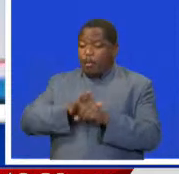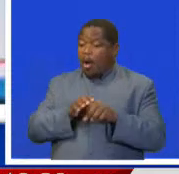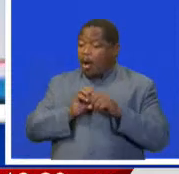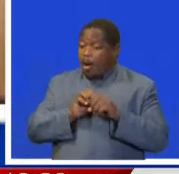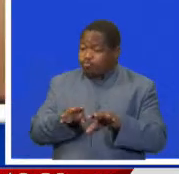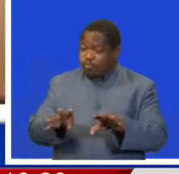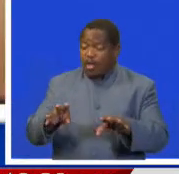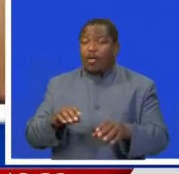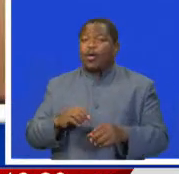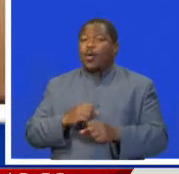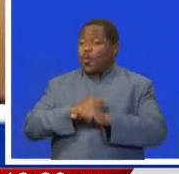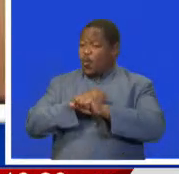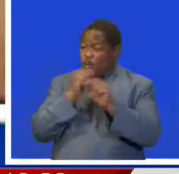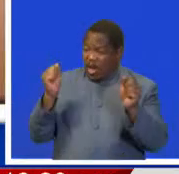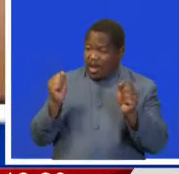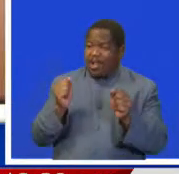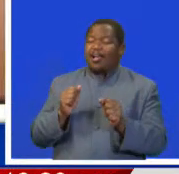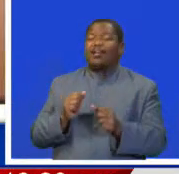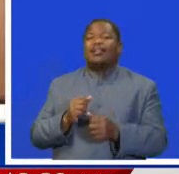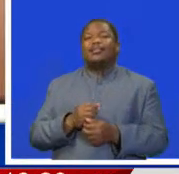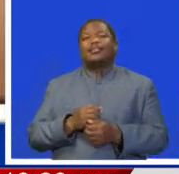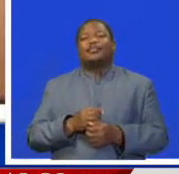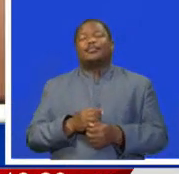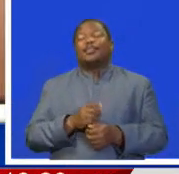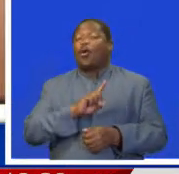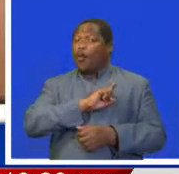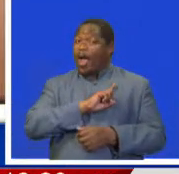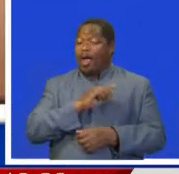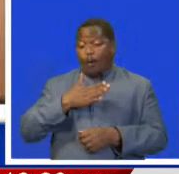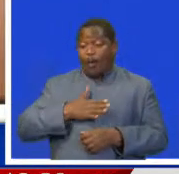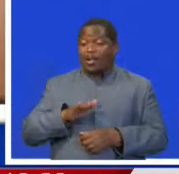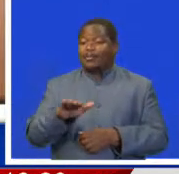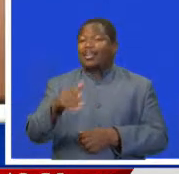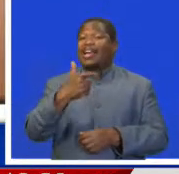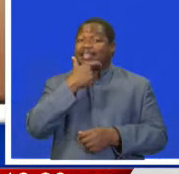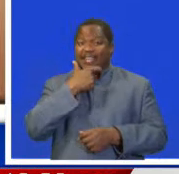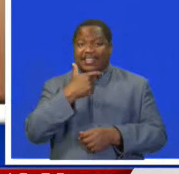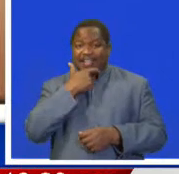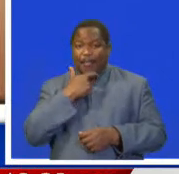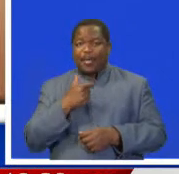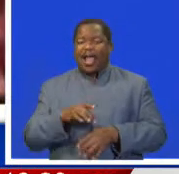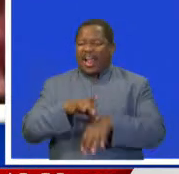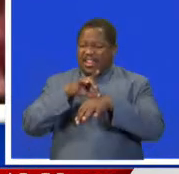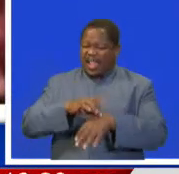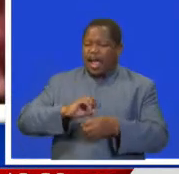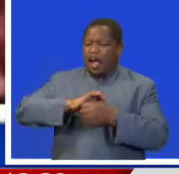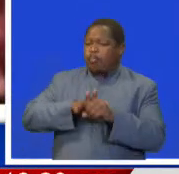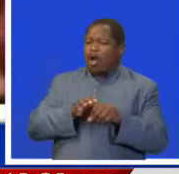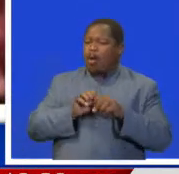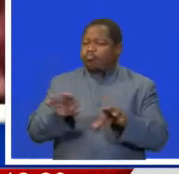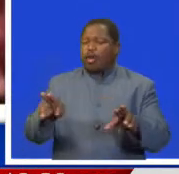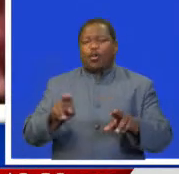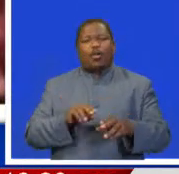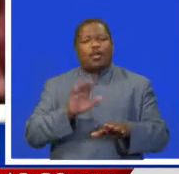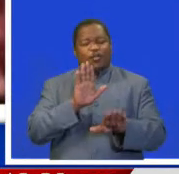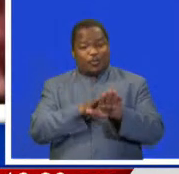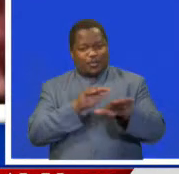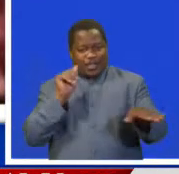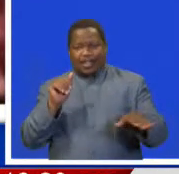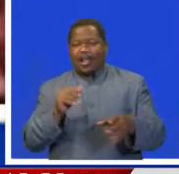lesiphilile kungumanje live lePhilippines nebambu labangetulu kwetinkulungwane etili khulu 139,000